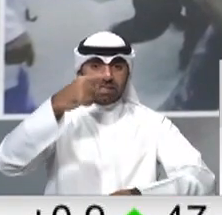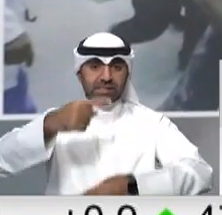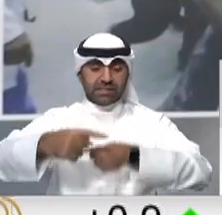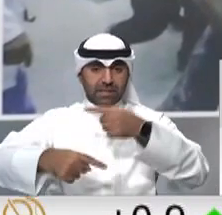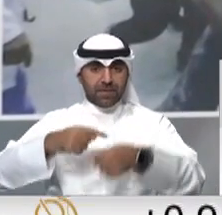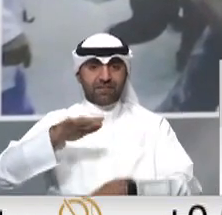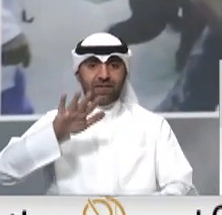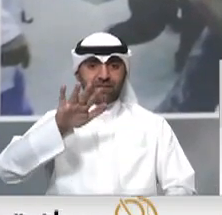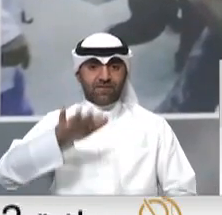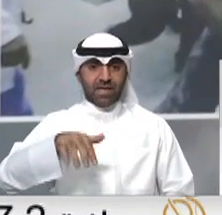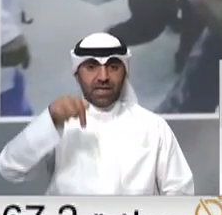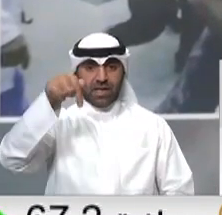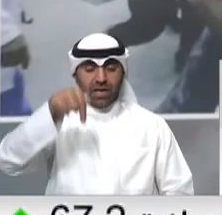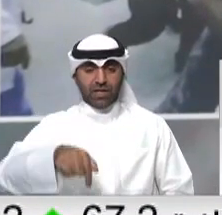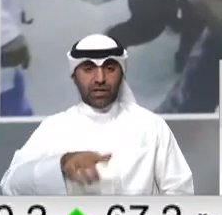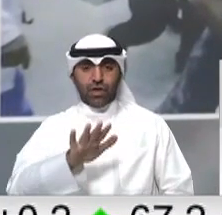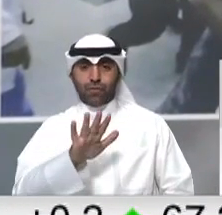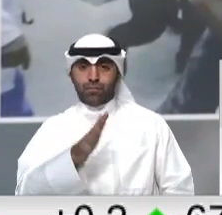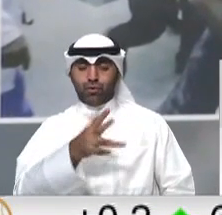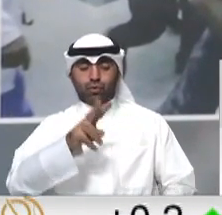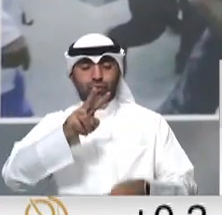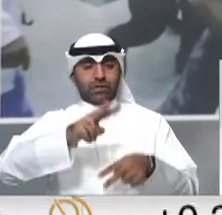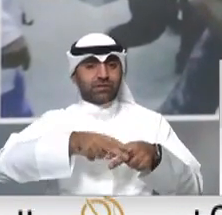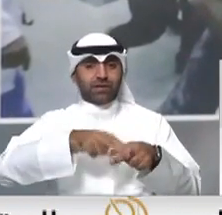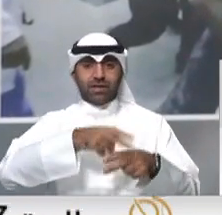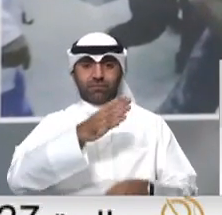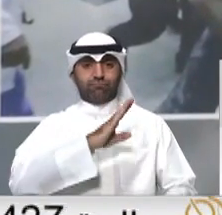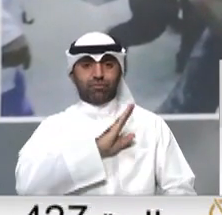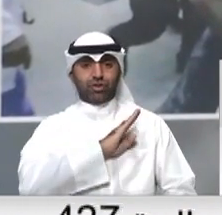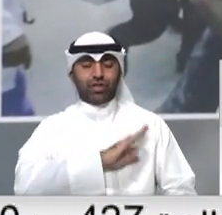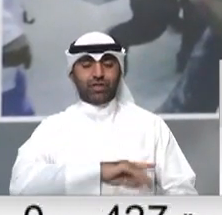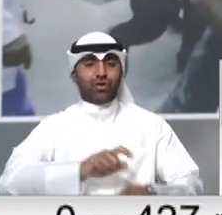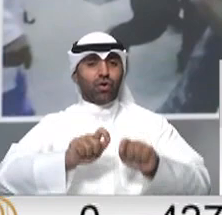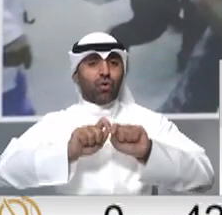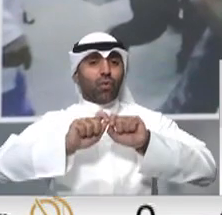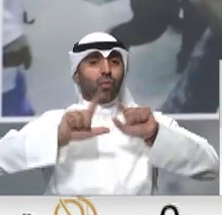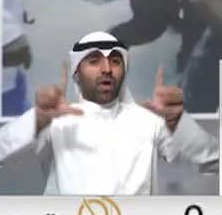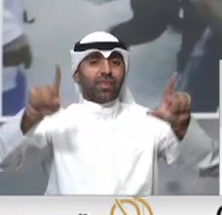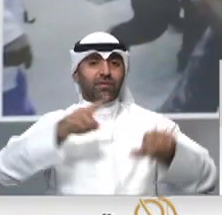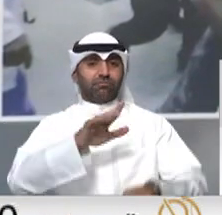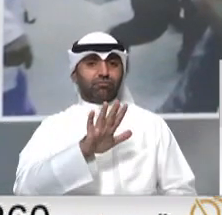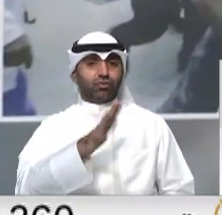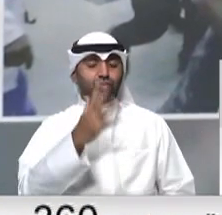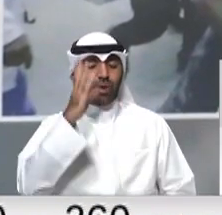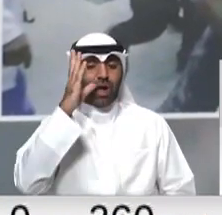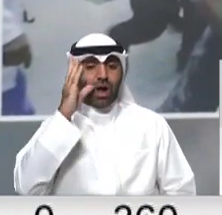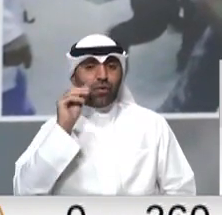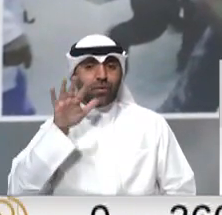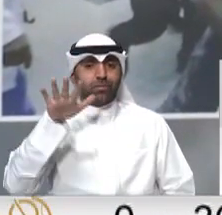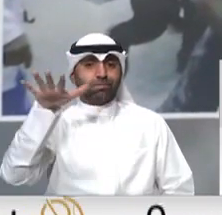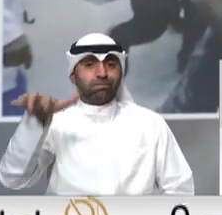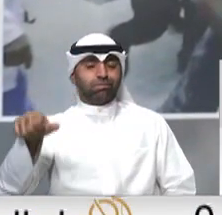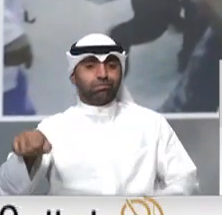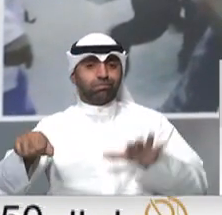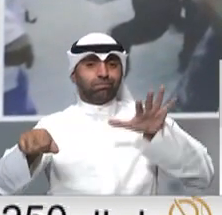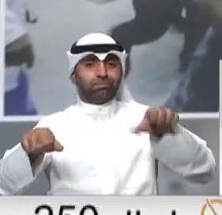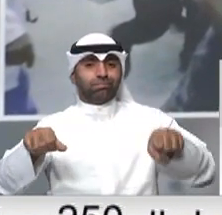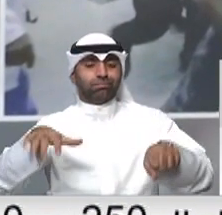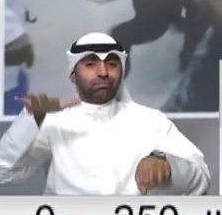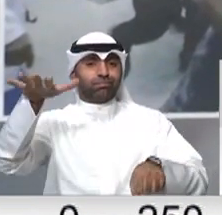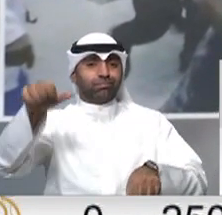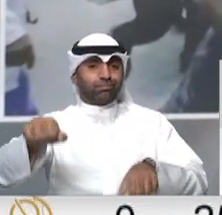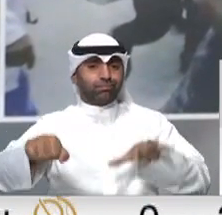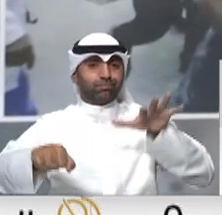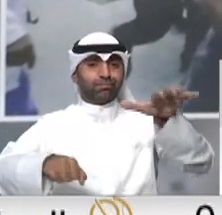وطوباس وقلقيلي وفي كل مكان على أيدي الجيش والمستوطنين. هذه الجرائم يجب أن